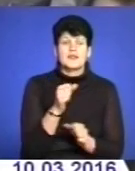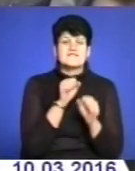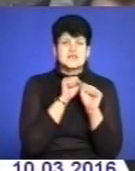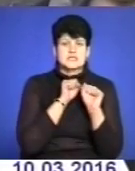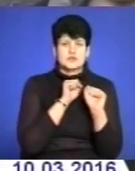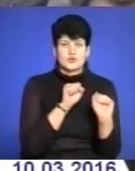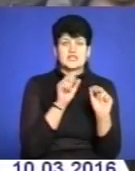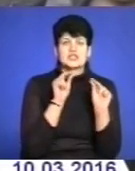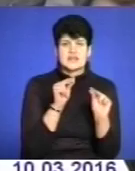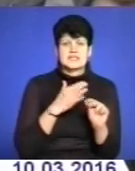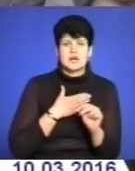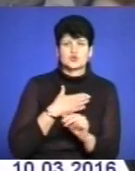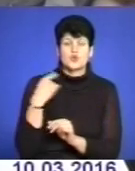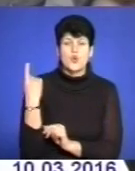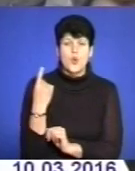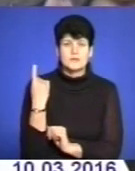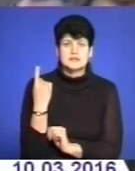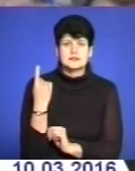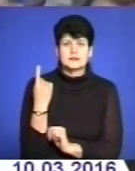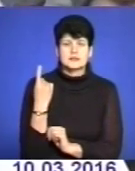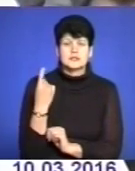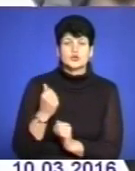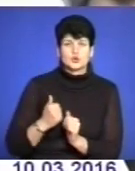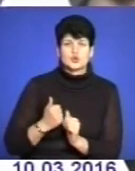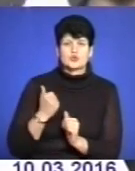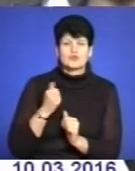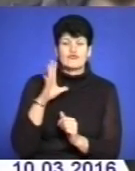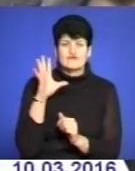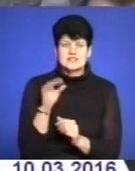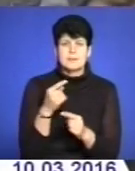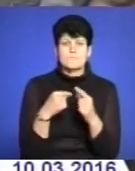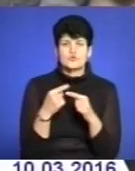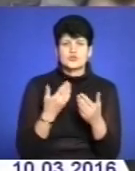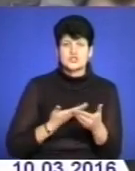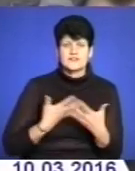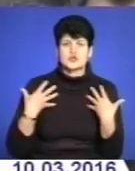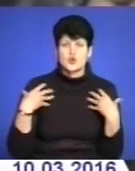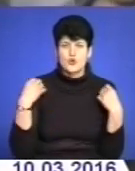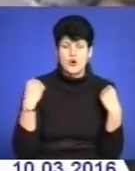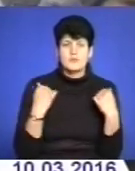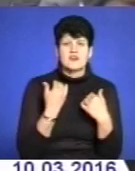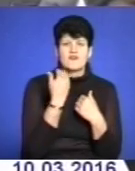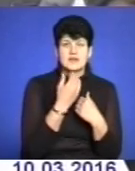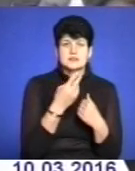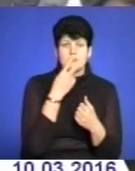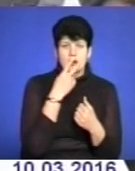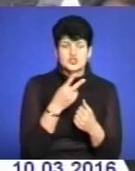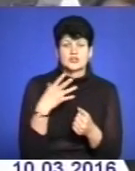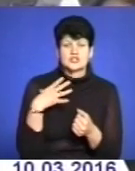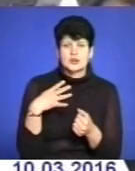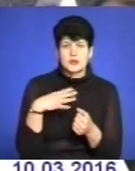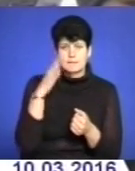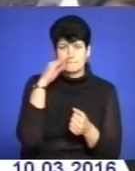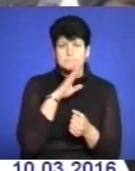відстояли честь нашої області достойно, всі повернулися живі, здорові, вас, бачите, чекають